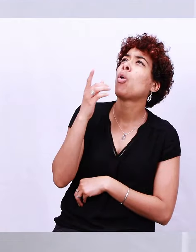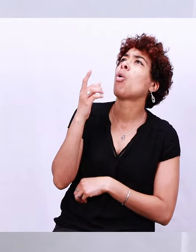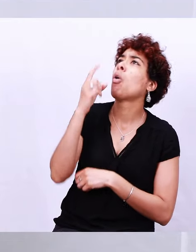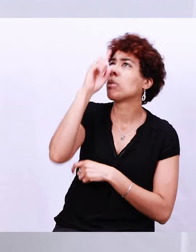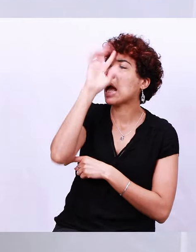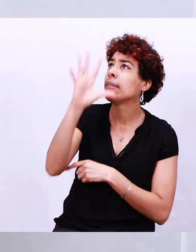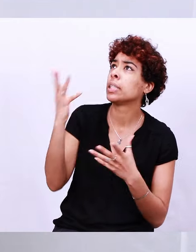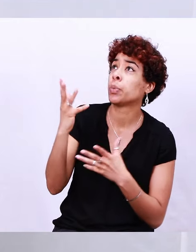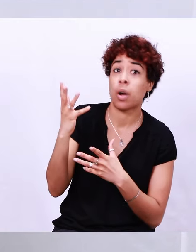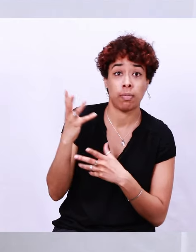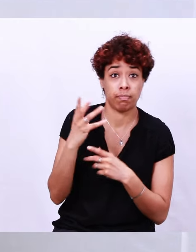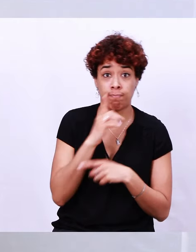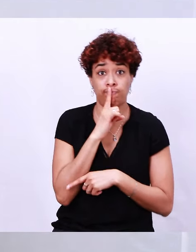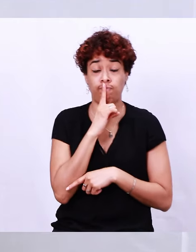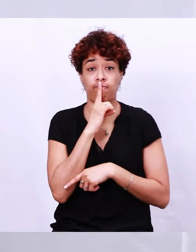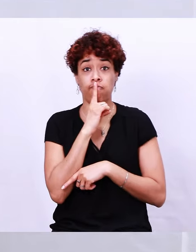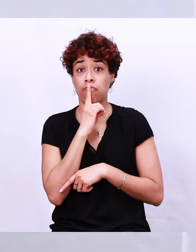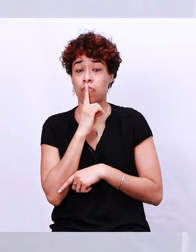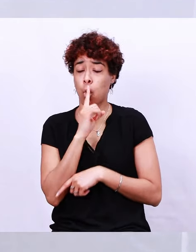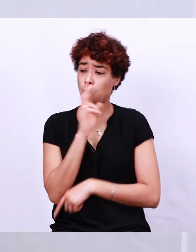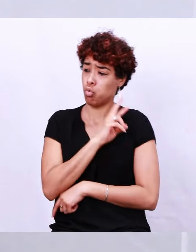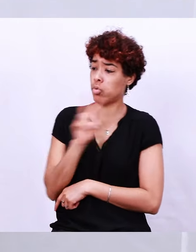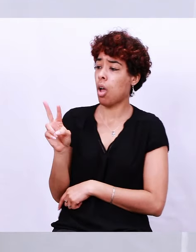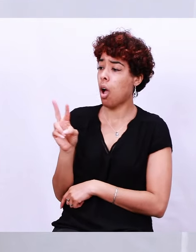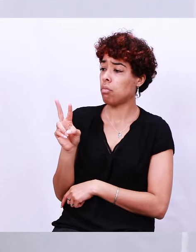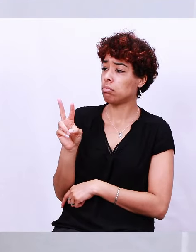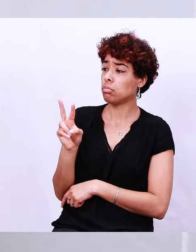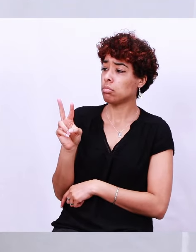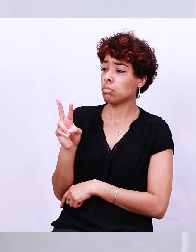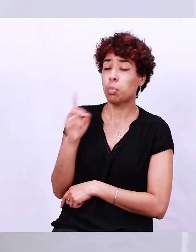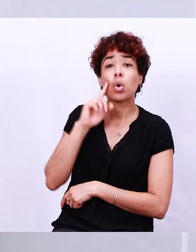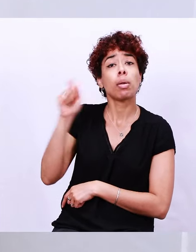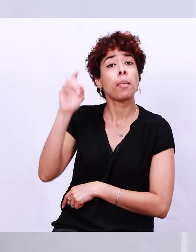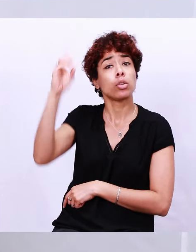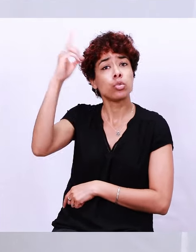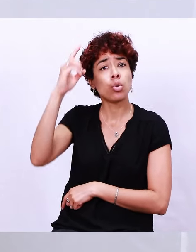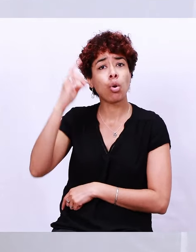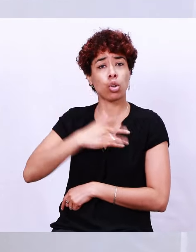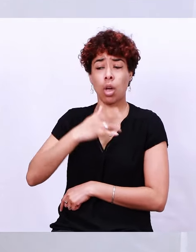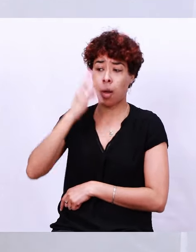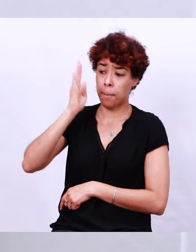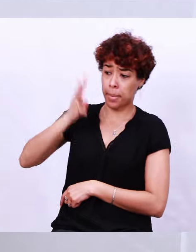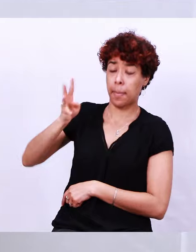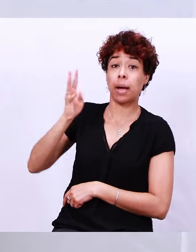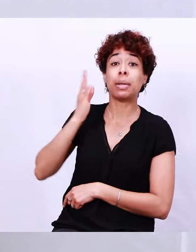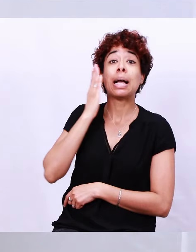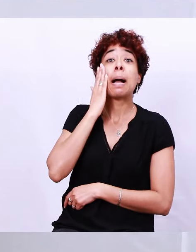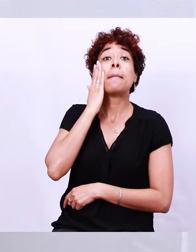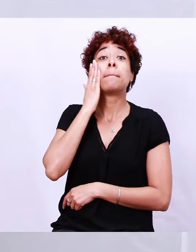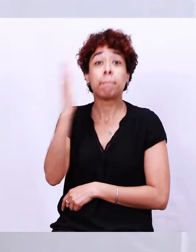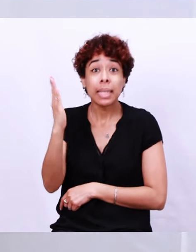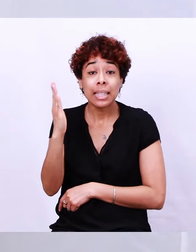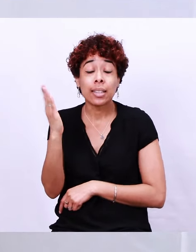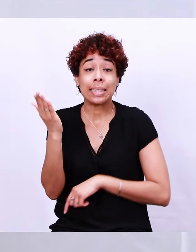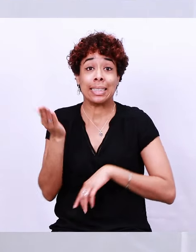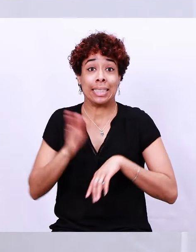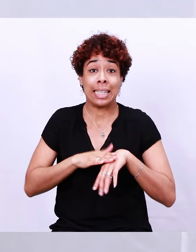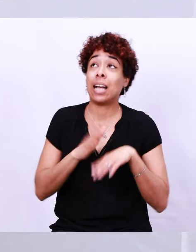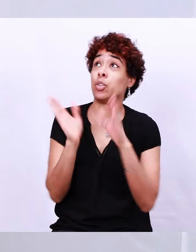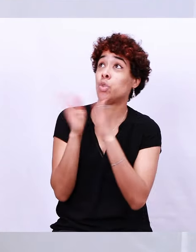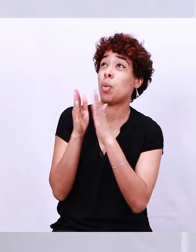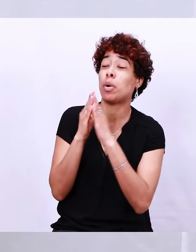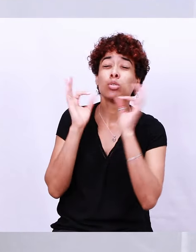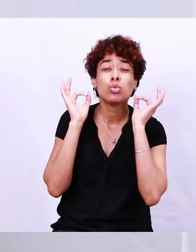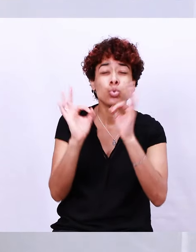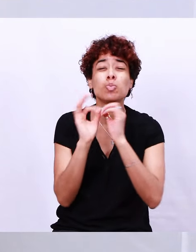naturel au lieu de se tourner vers Dieu qui savait sonder les cœurs et si seulement ils avaient écouté à ce moment-là ils avaient